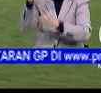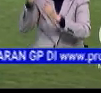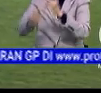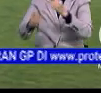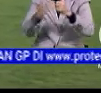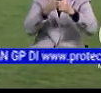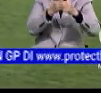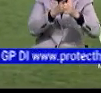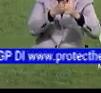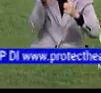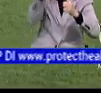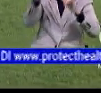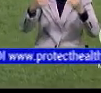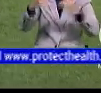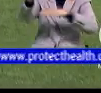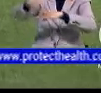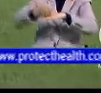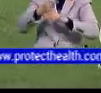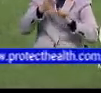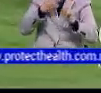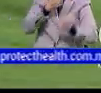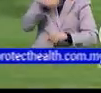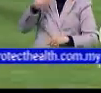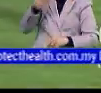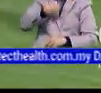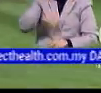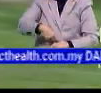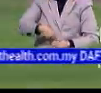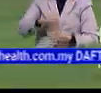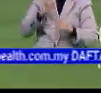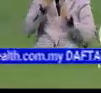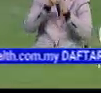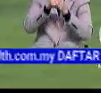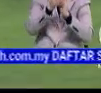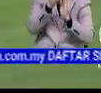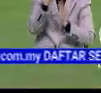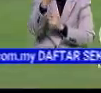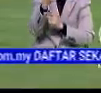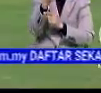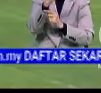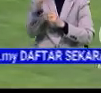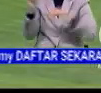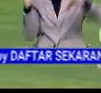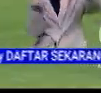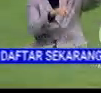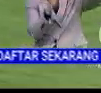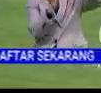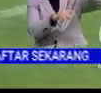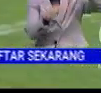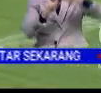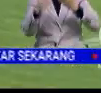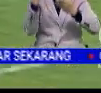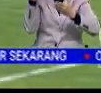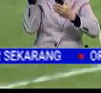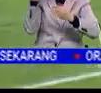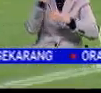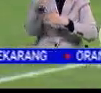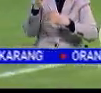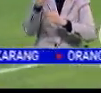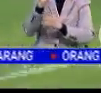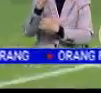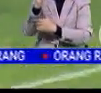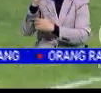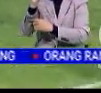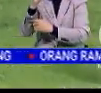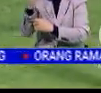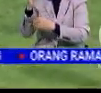pertama menerusi pemain import dari Switzerland Oliver Buff pada minit ke-13 sebelum penjaring terbanyak musim lepas Efidayo Olisugan